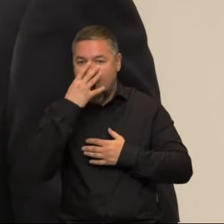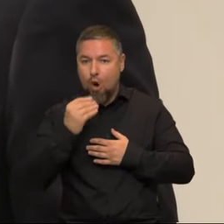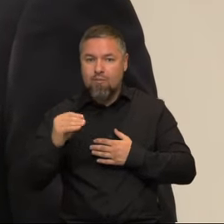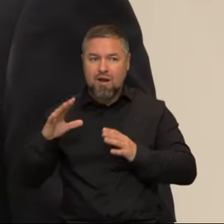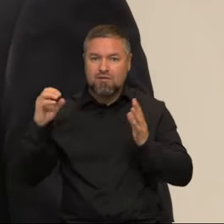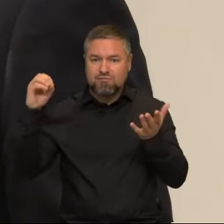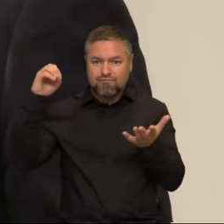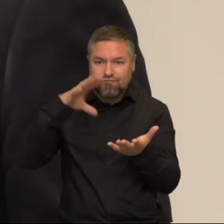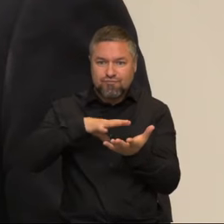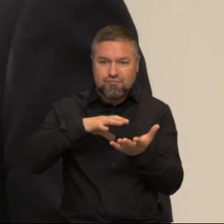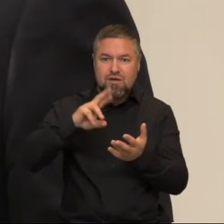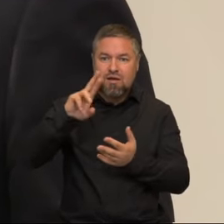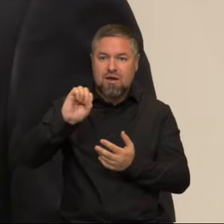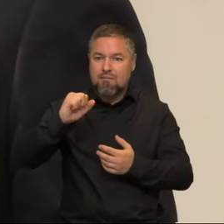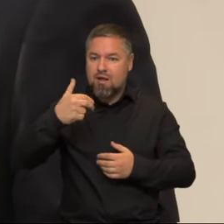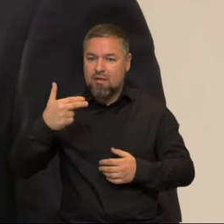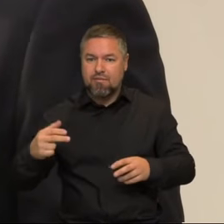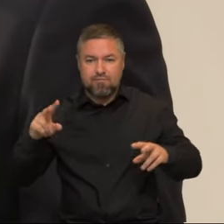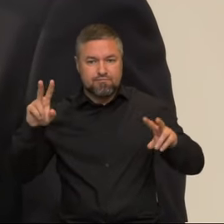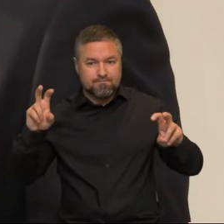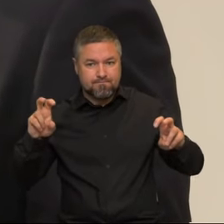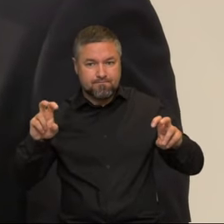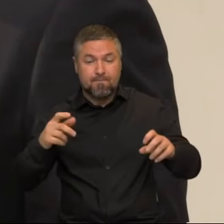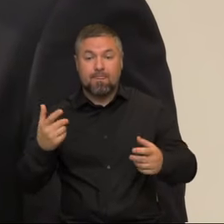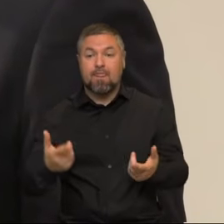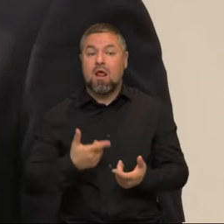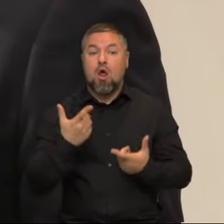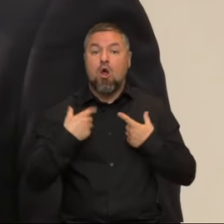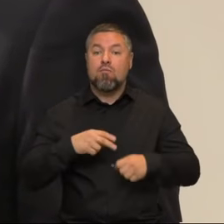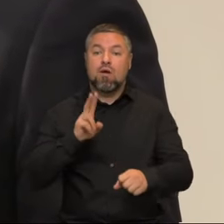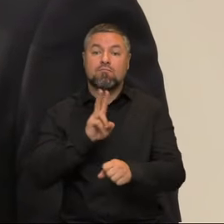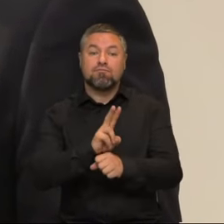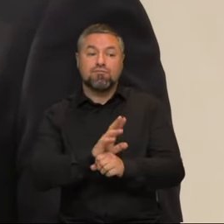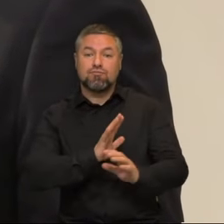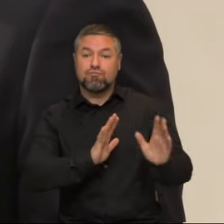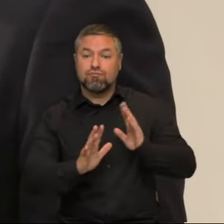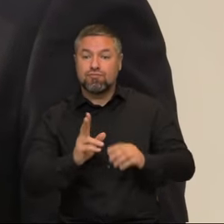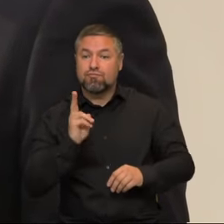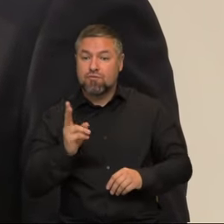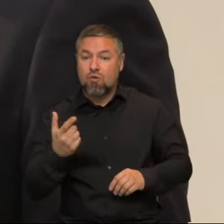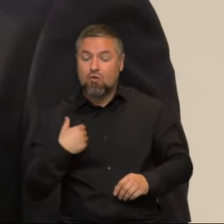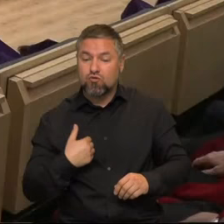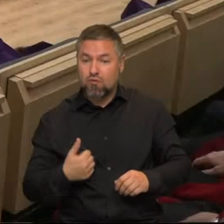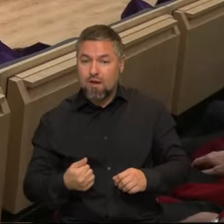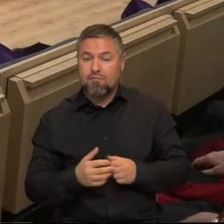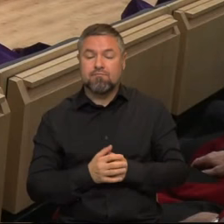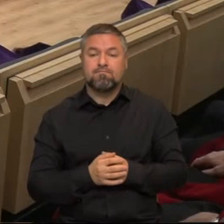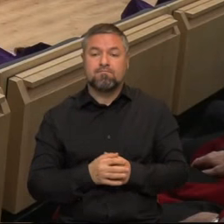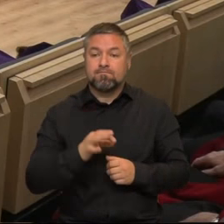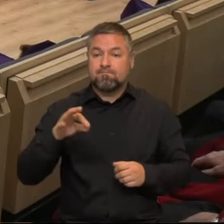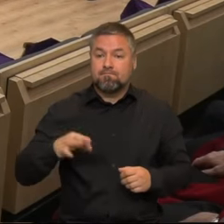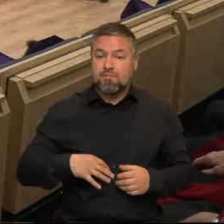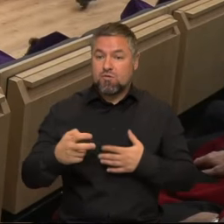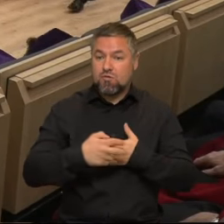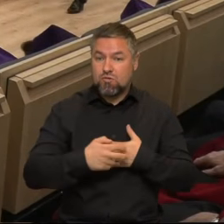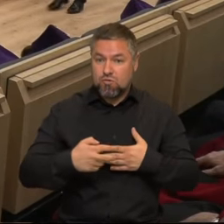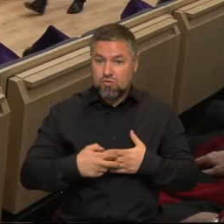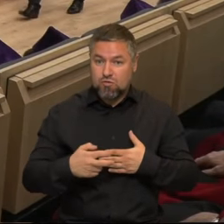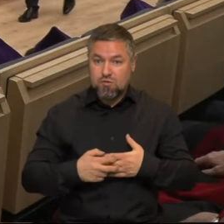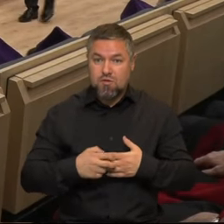obrazowania Ramana. Promotorem tej pracy jest pani